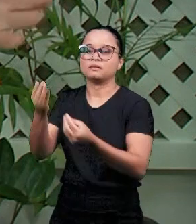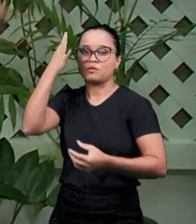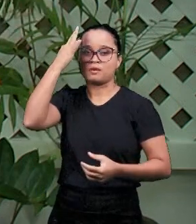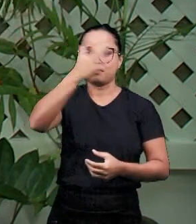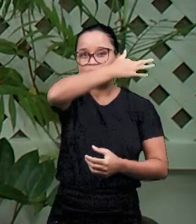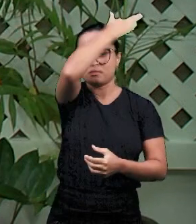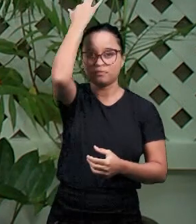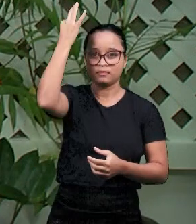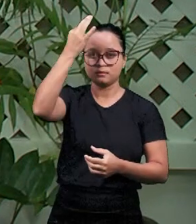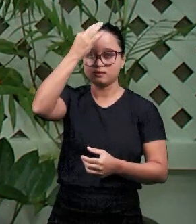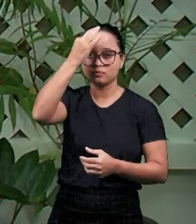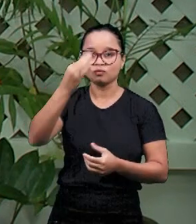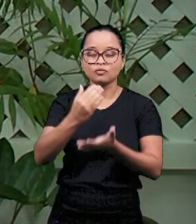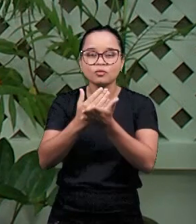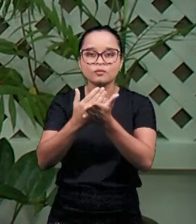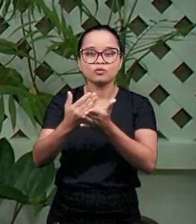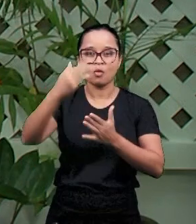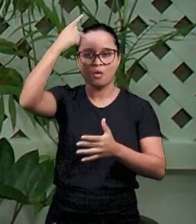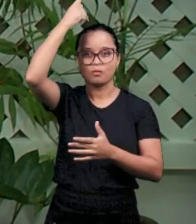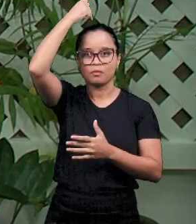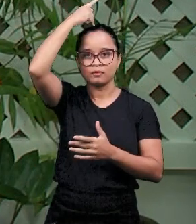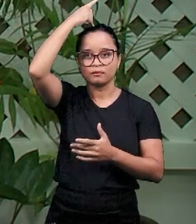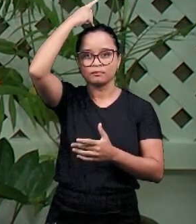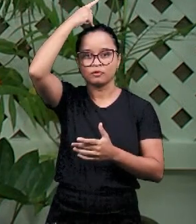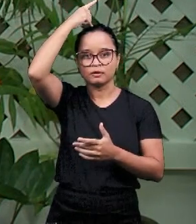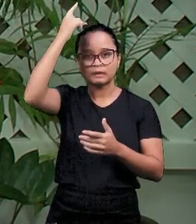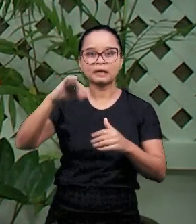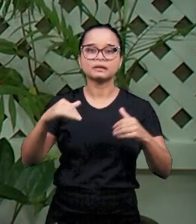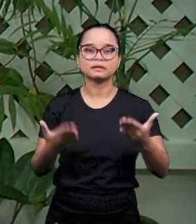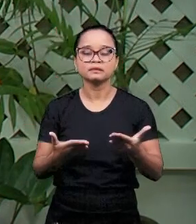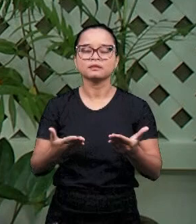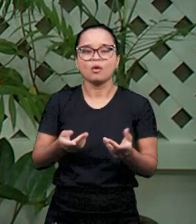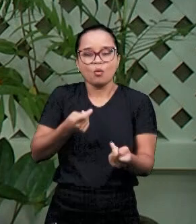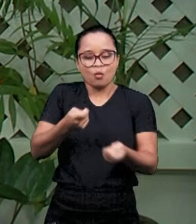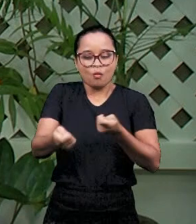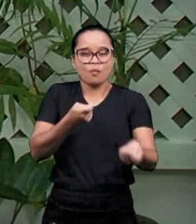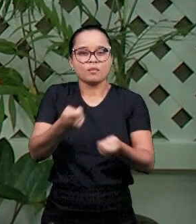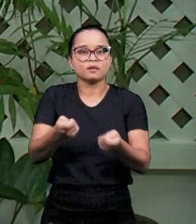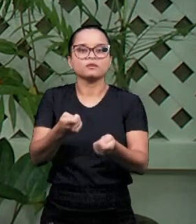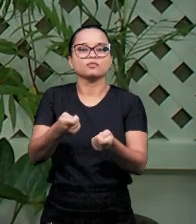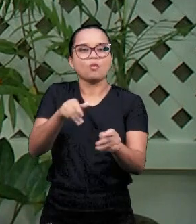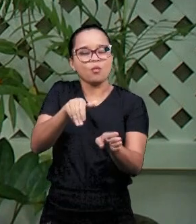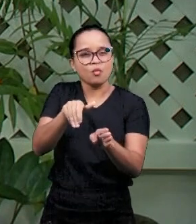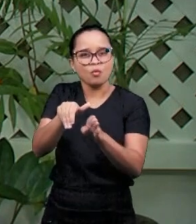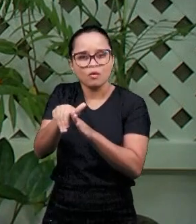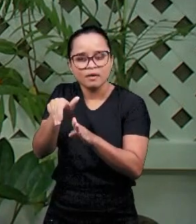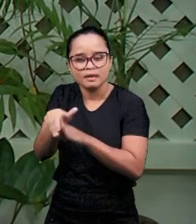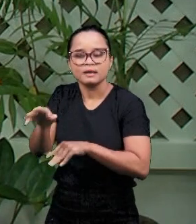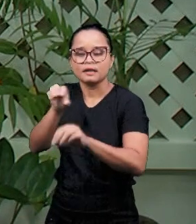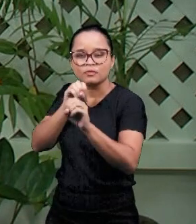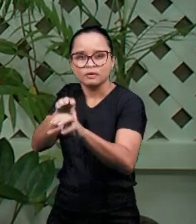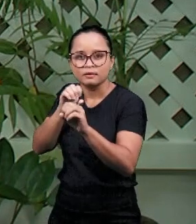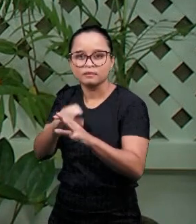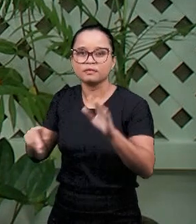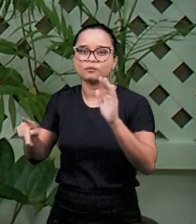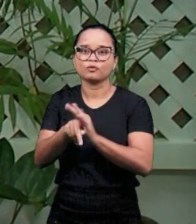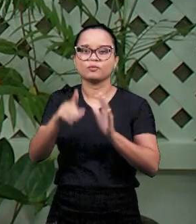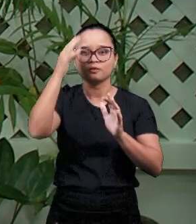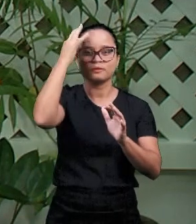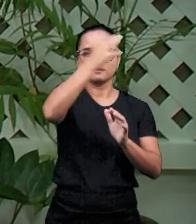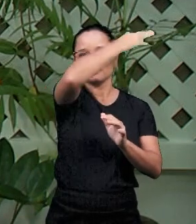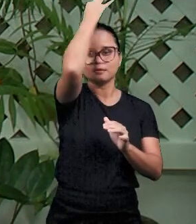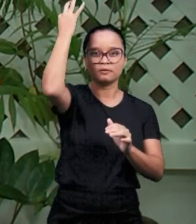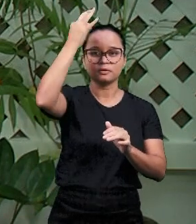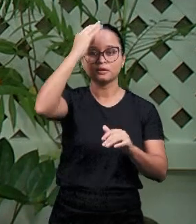en commençant à la Pentecôte. Donc, la domination, le gouvernement, l'orientation vient du Saint-Esprit. Donc,